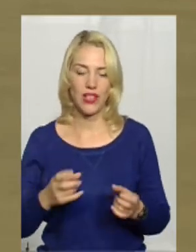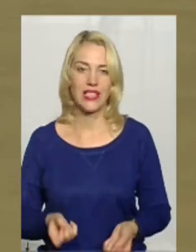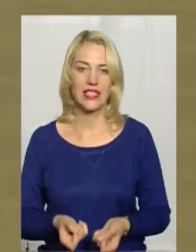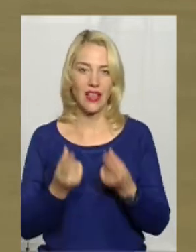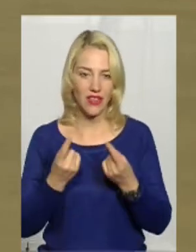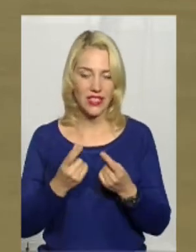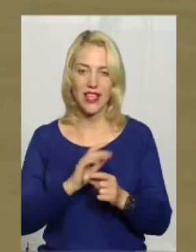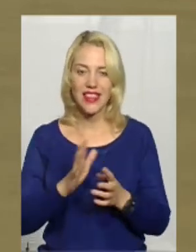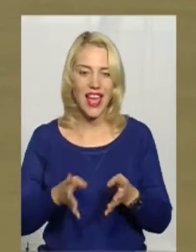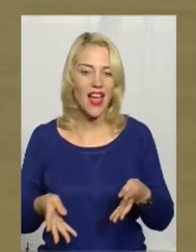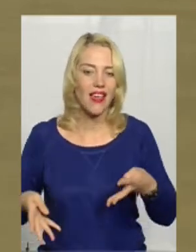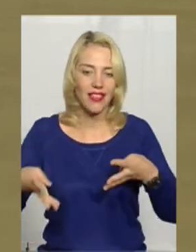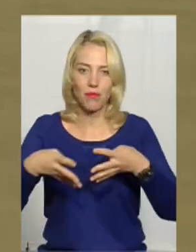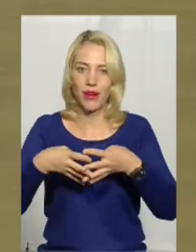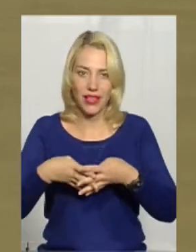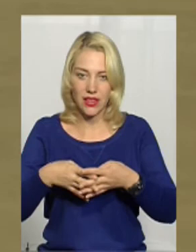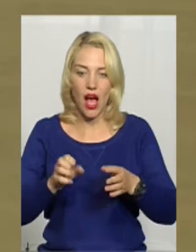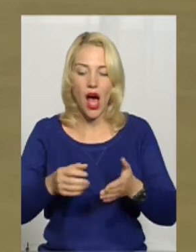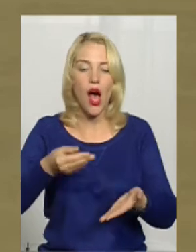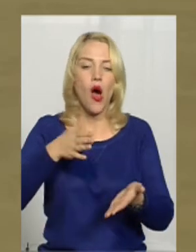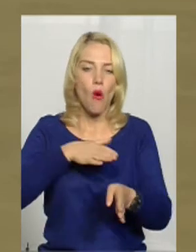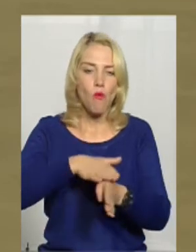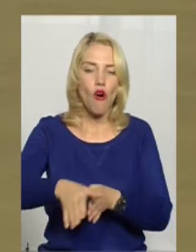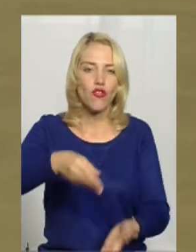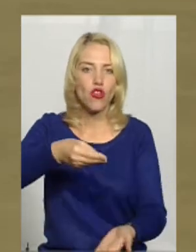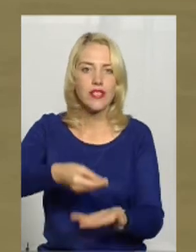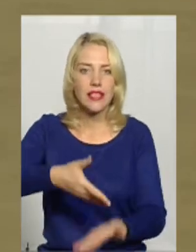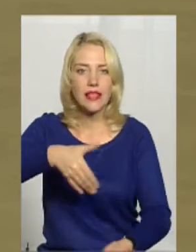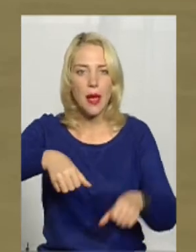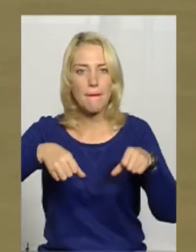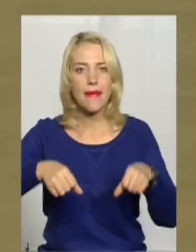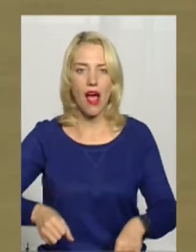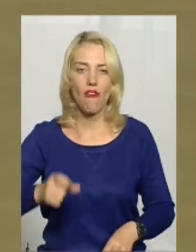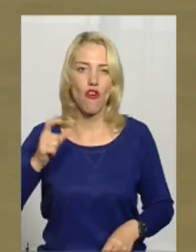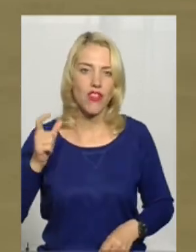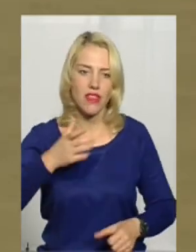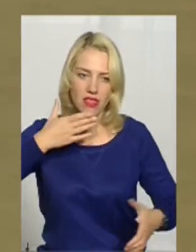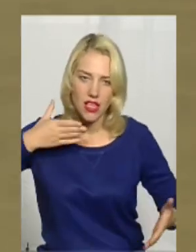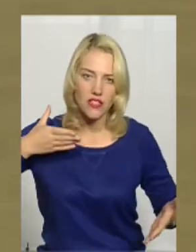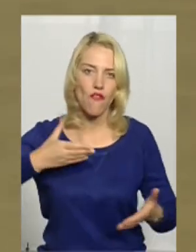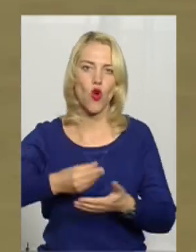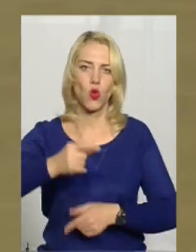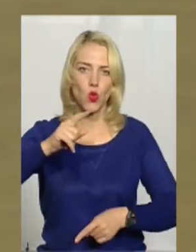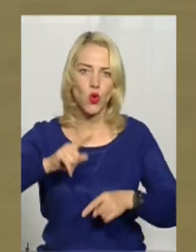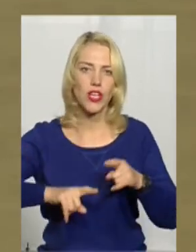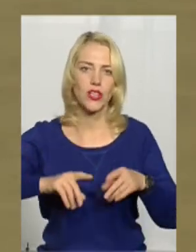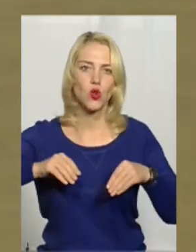гібридне, а повноцінне право власності на свою рідну